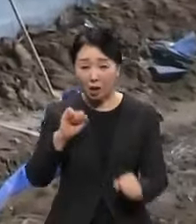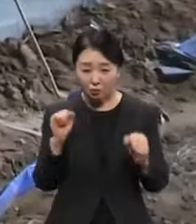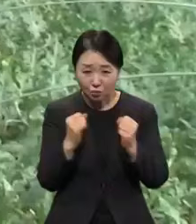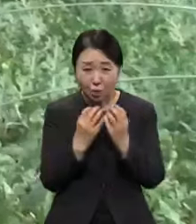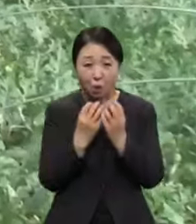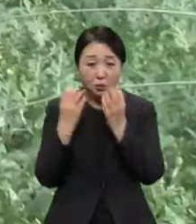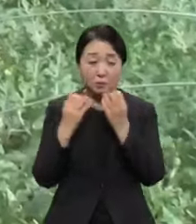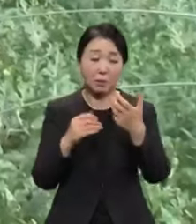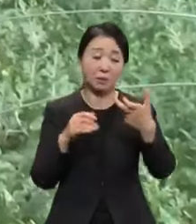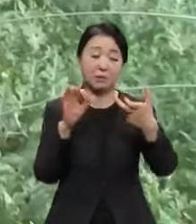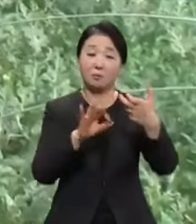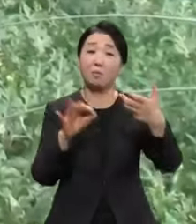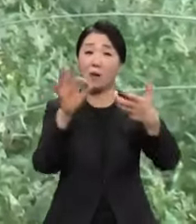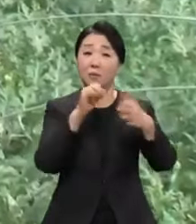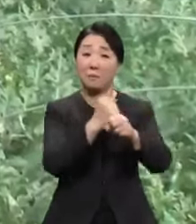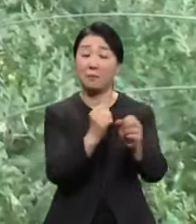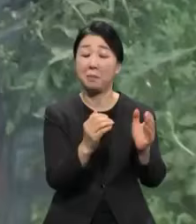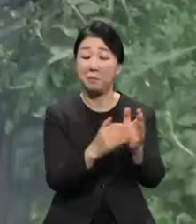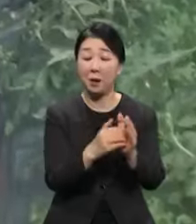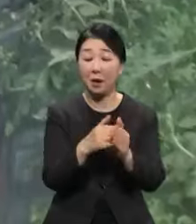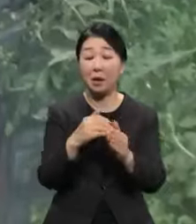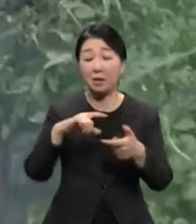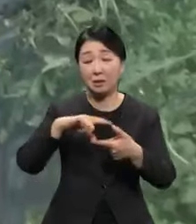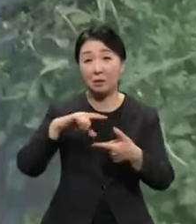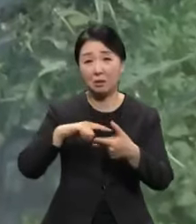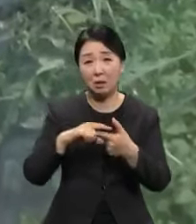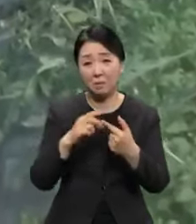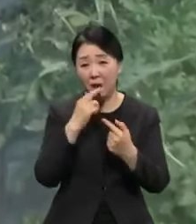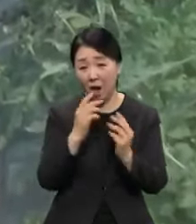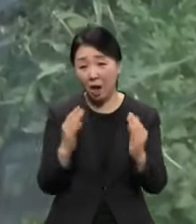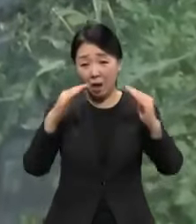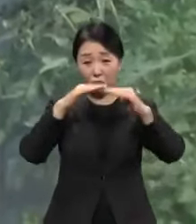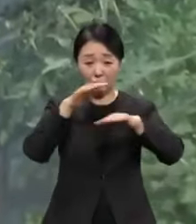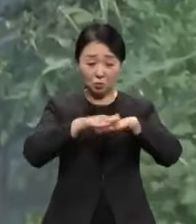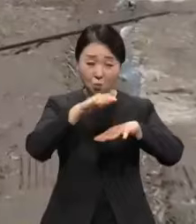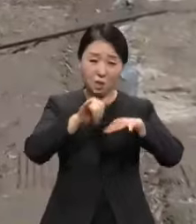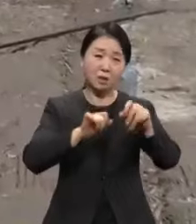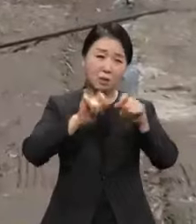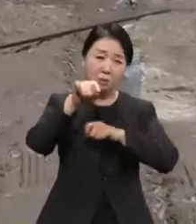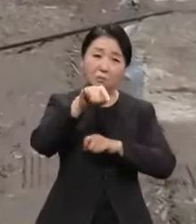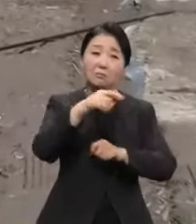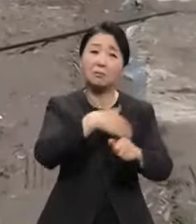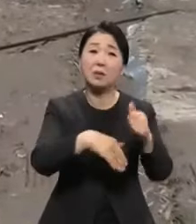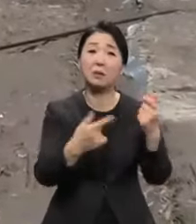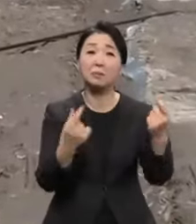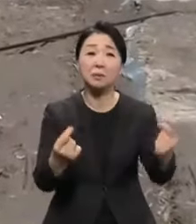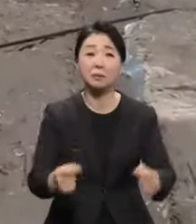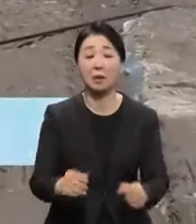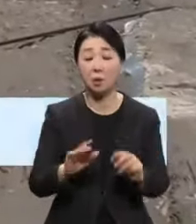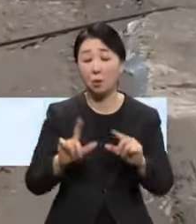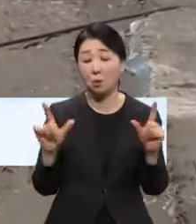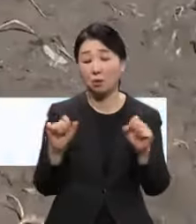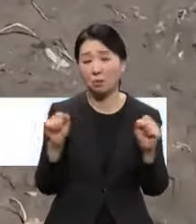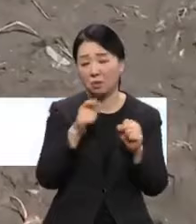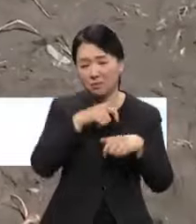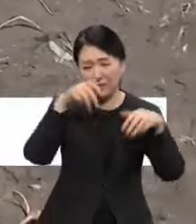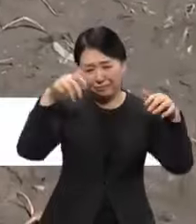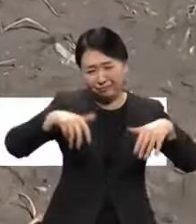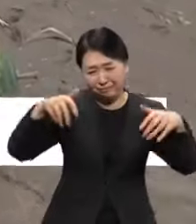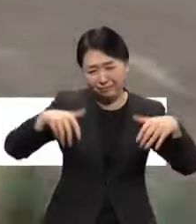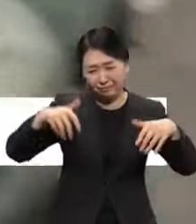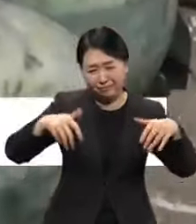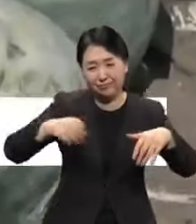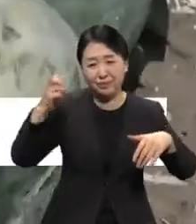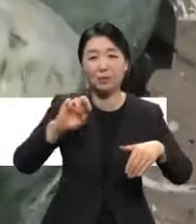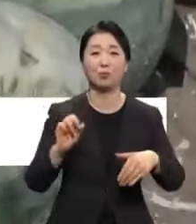80% 생산하는 경남 하만의 하우스 논과 대부분이 이런 상황입니다 올겨울 비가 자주 온게